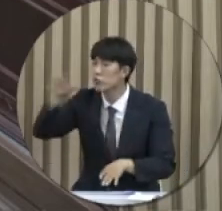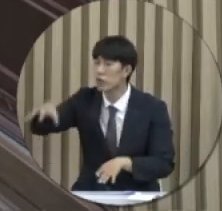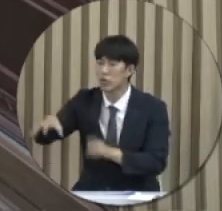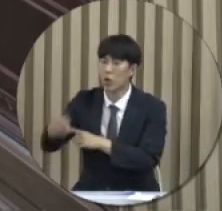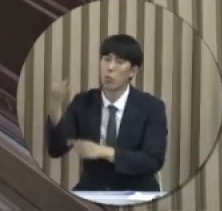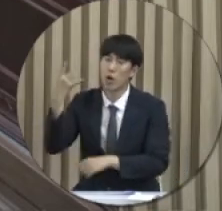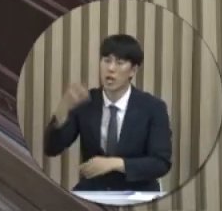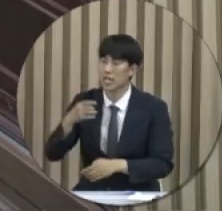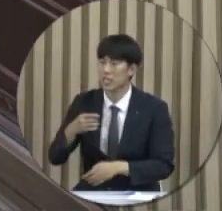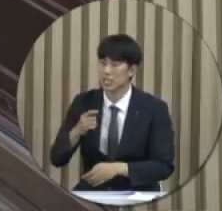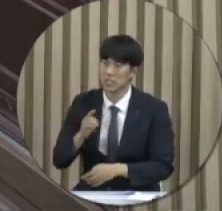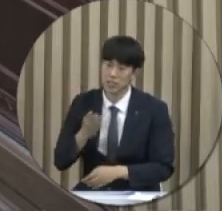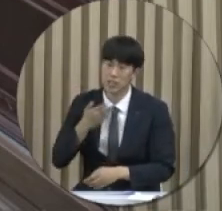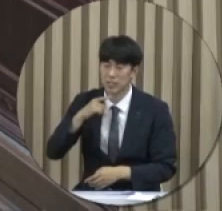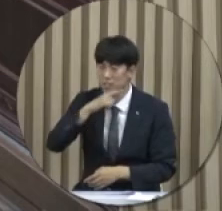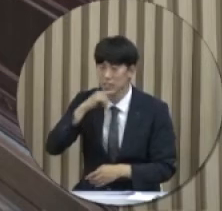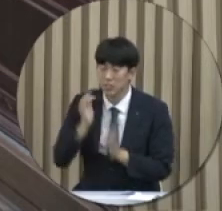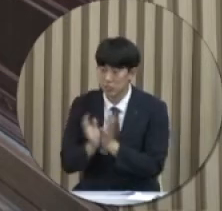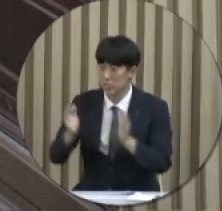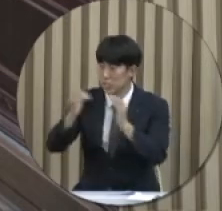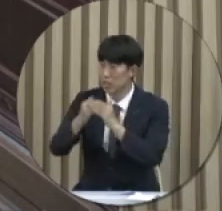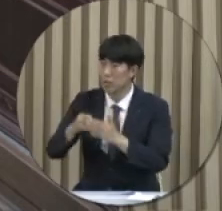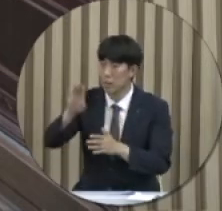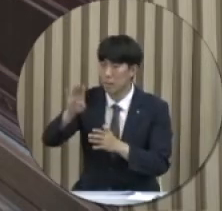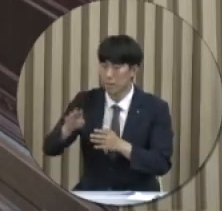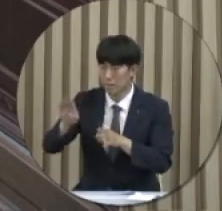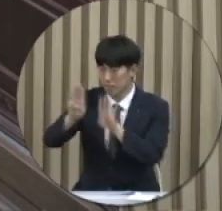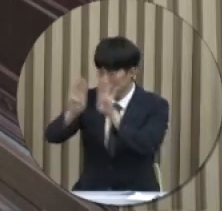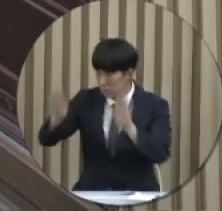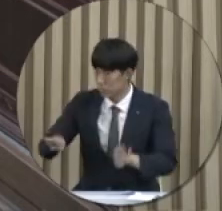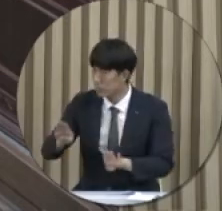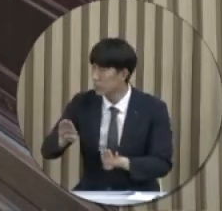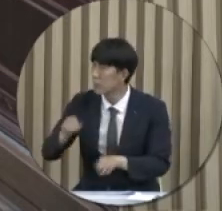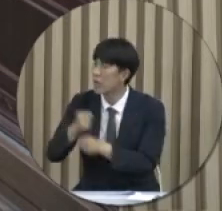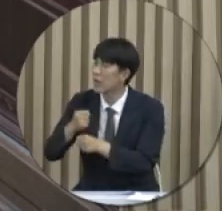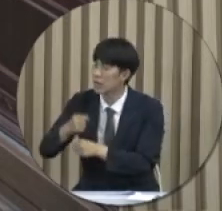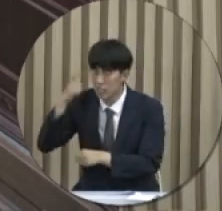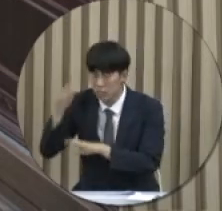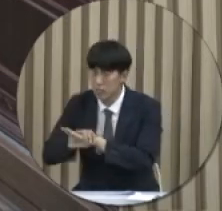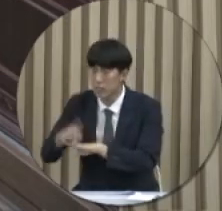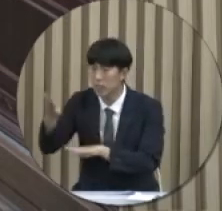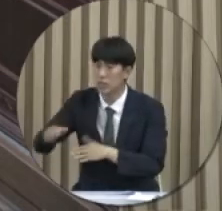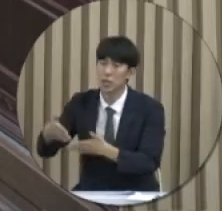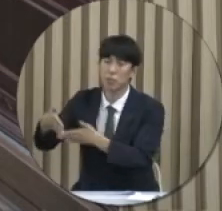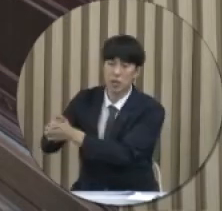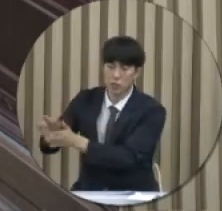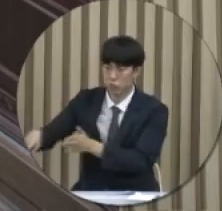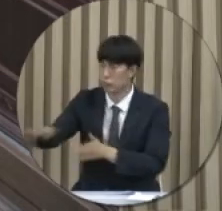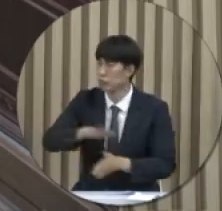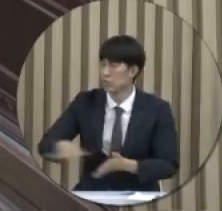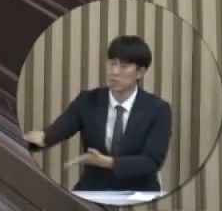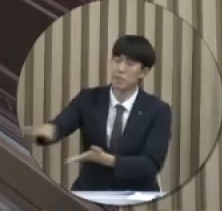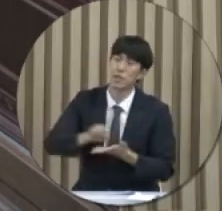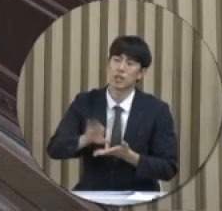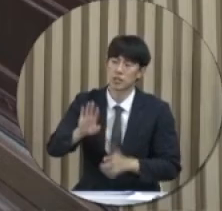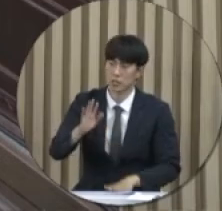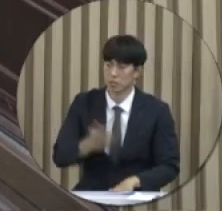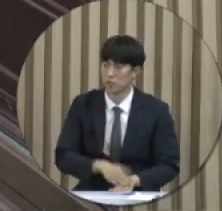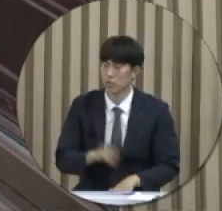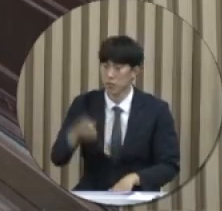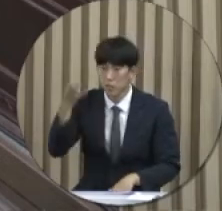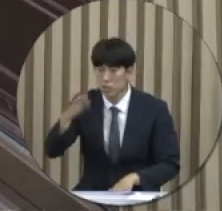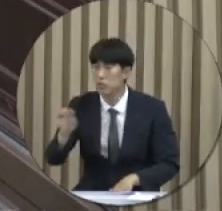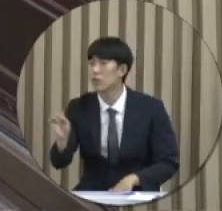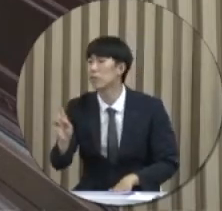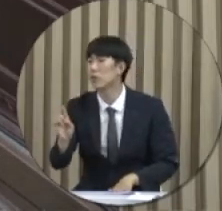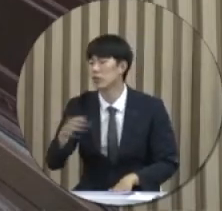김치박물관 같은 걸 만들려고 한 거를 몇번 만나서 받아낸 겁니다, 그것도요. 또한 인정할 부분에서 하나의